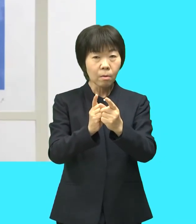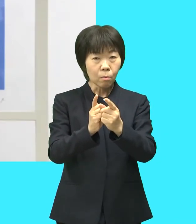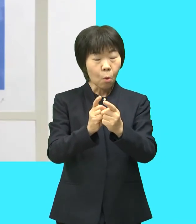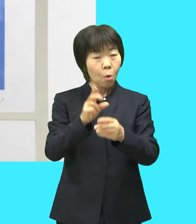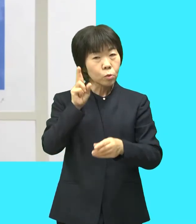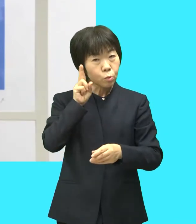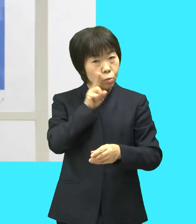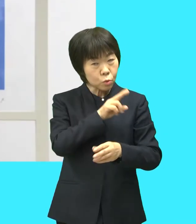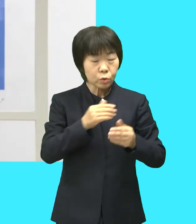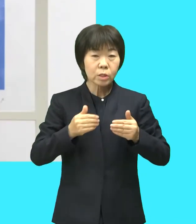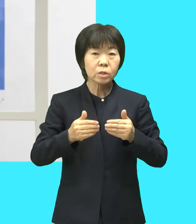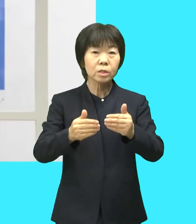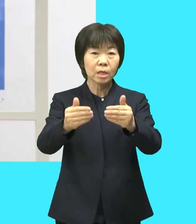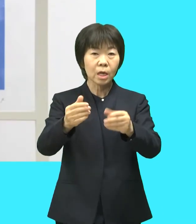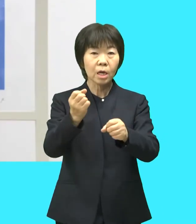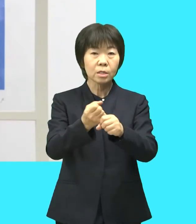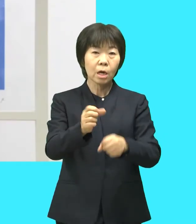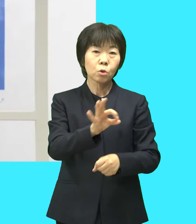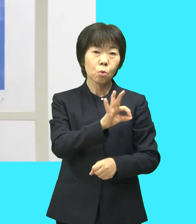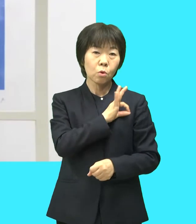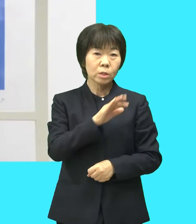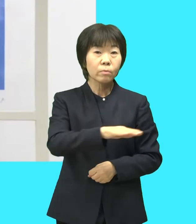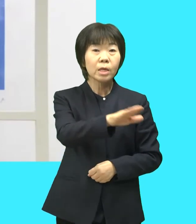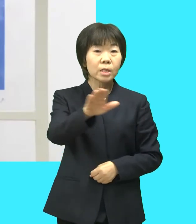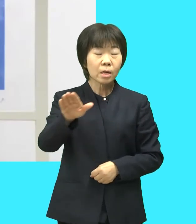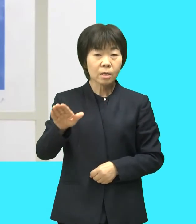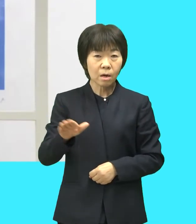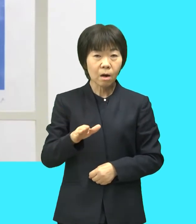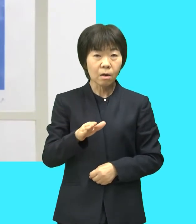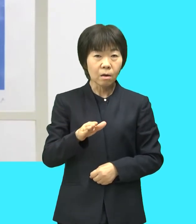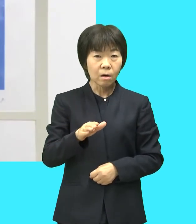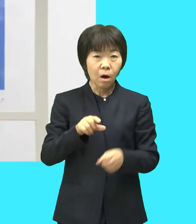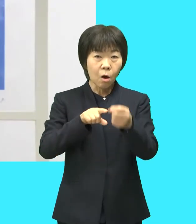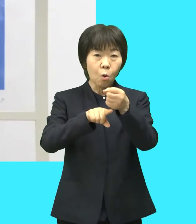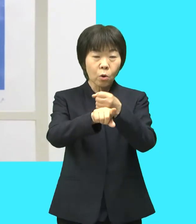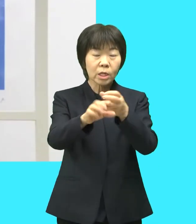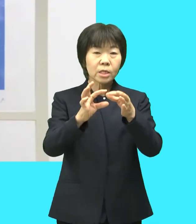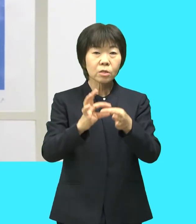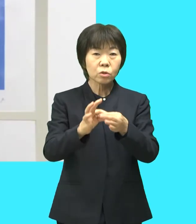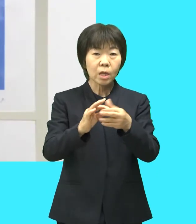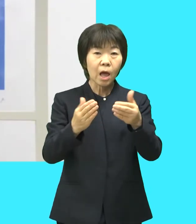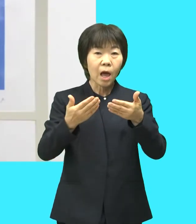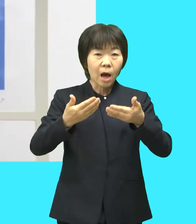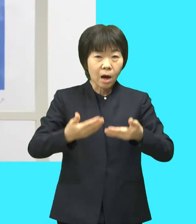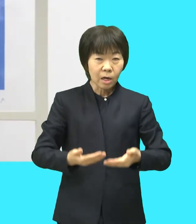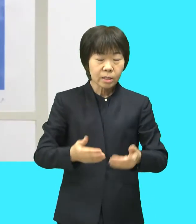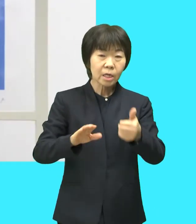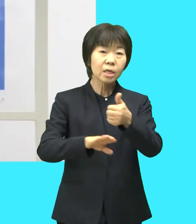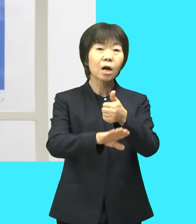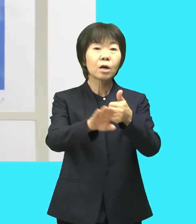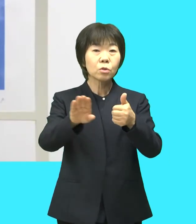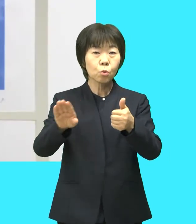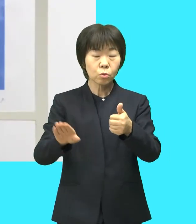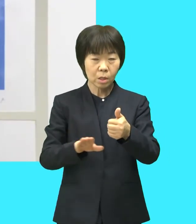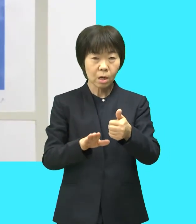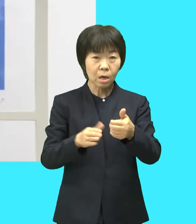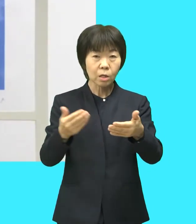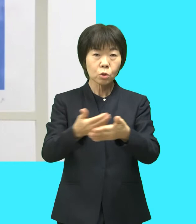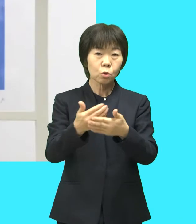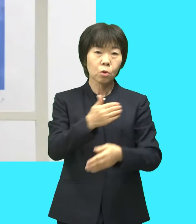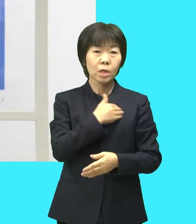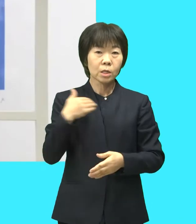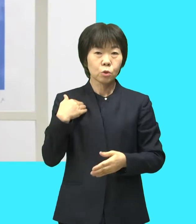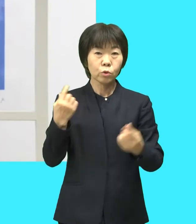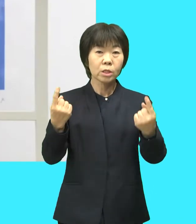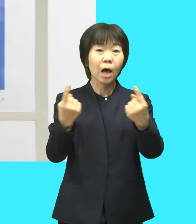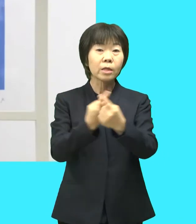て、やはり作業員の皆さんがより放射線について安全な環境で仕事ができるようにな